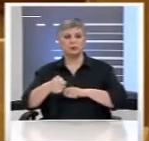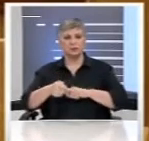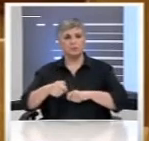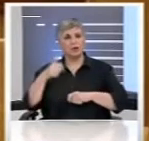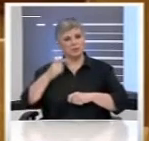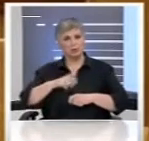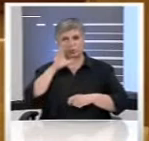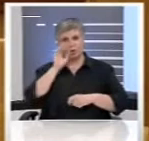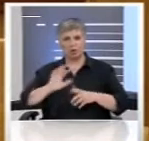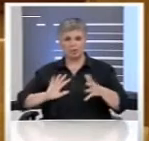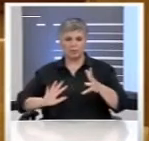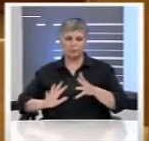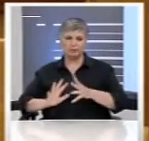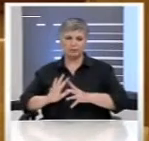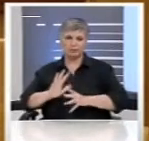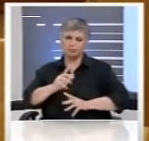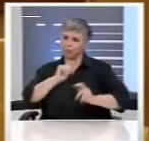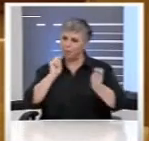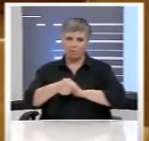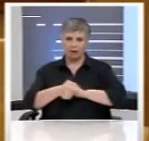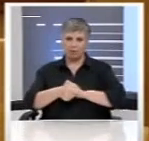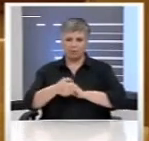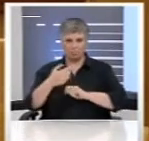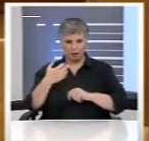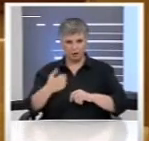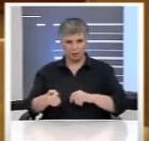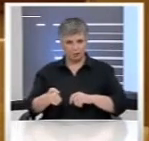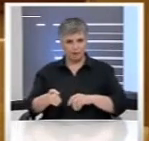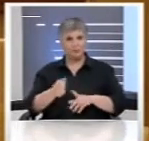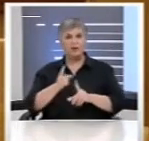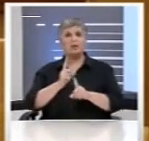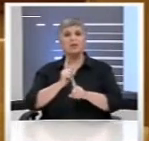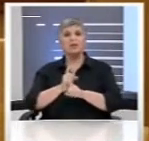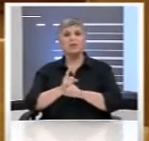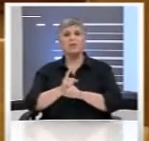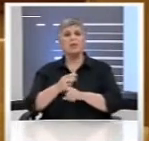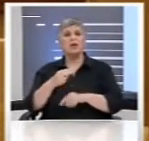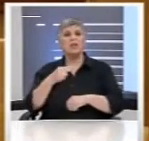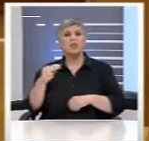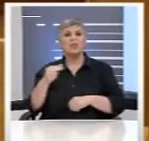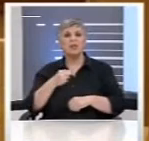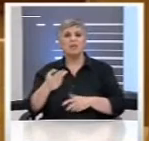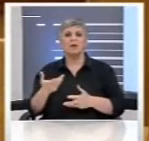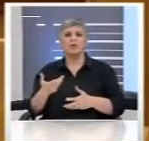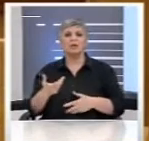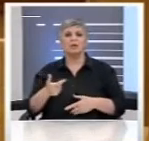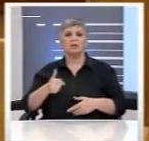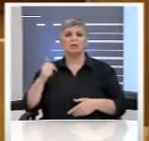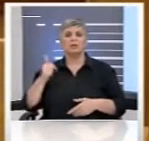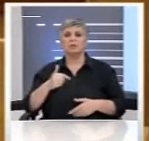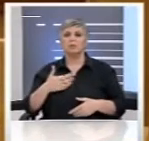έχει μειωθεί είναι πραγματικά κολοσσιαία. Ειδικά στο θέμα των δημοσιονομικών